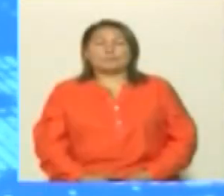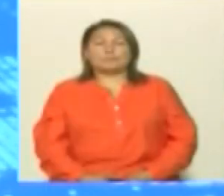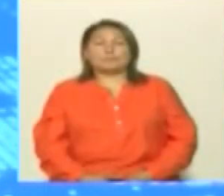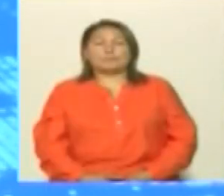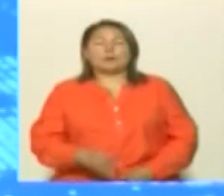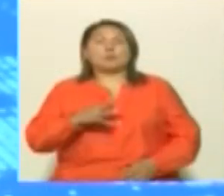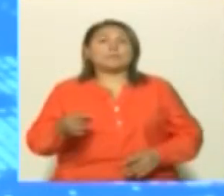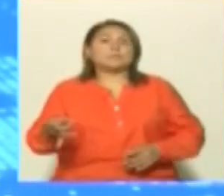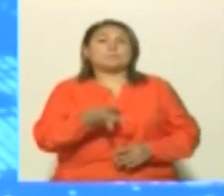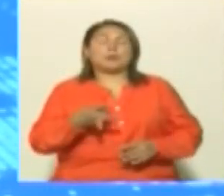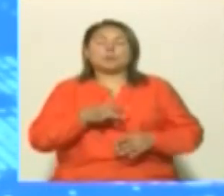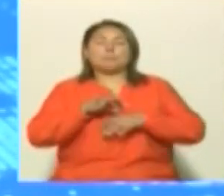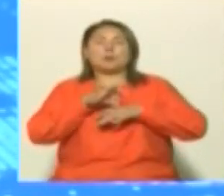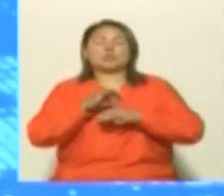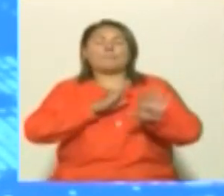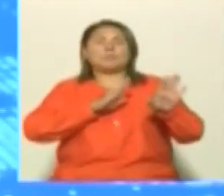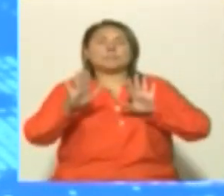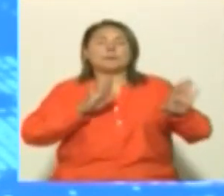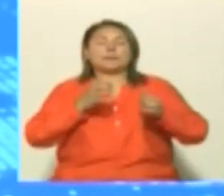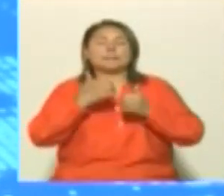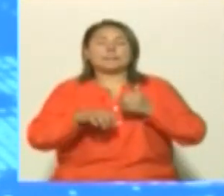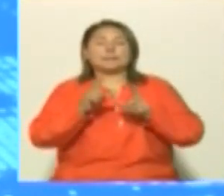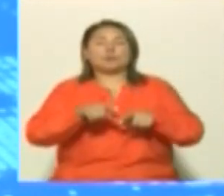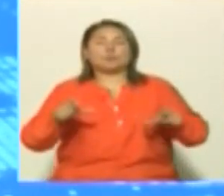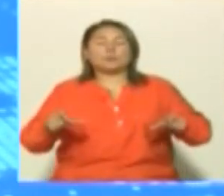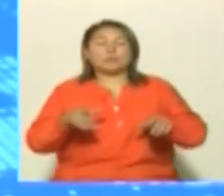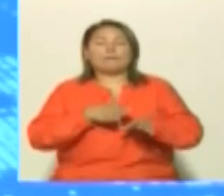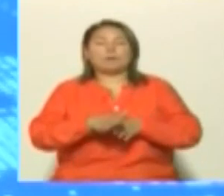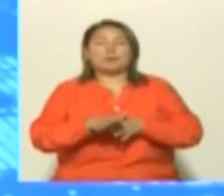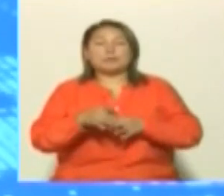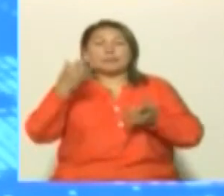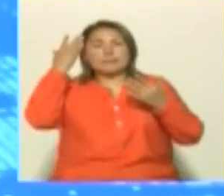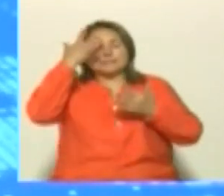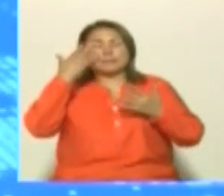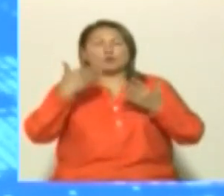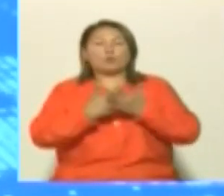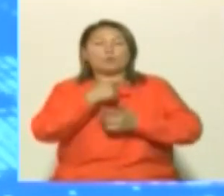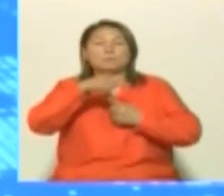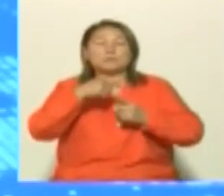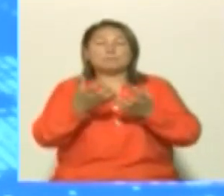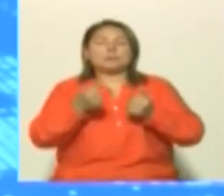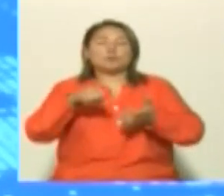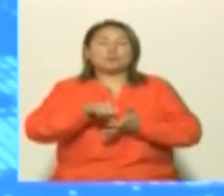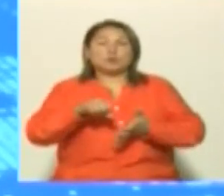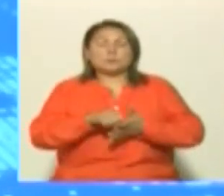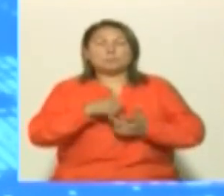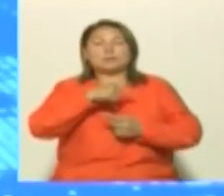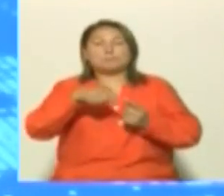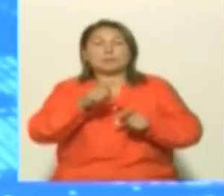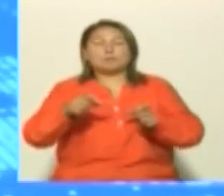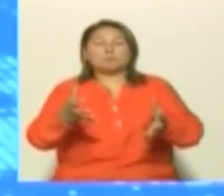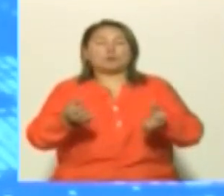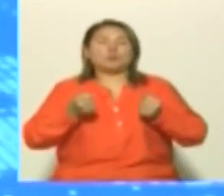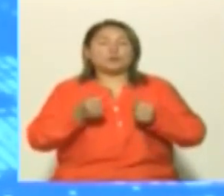в нолинском районе прошла выставка выставка среди граждан для реализации идеи нового бизнеса в нём приняли участие предприниматели